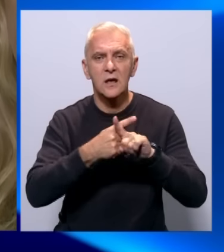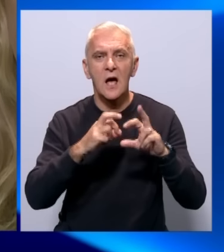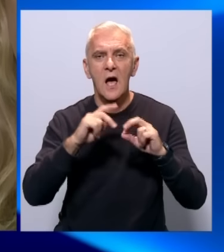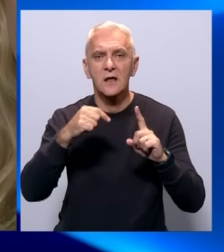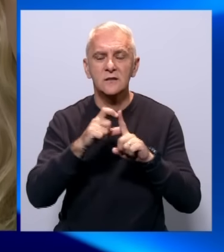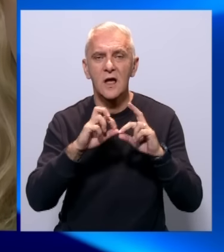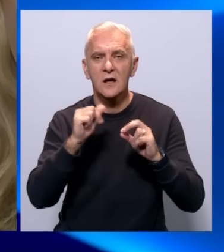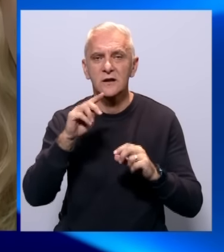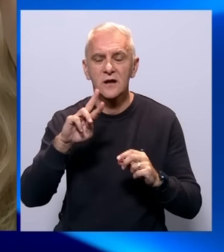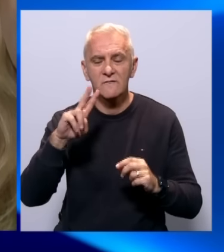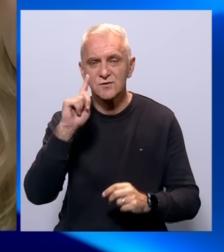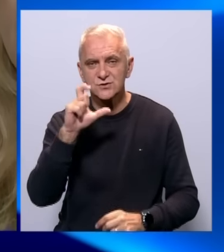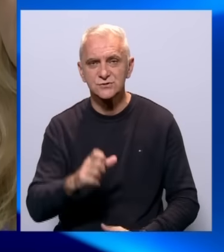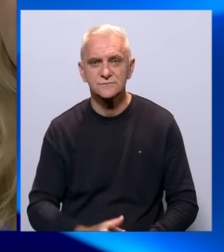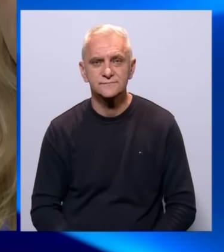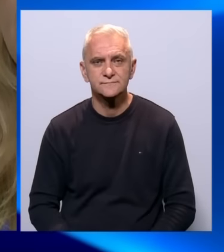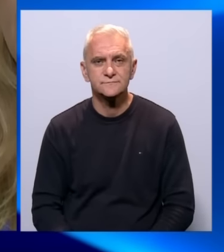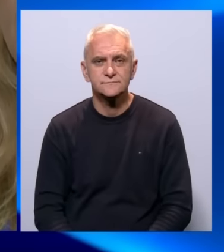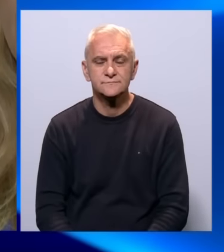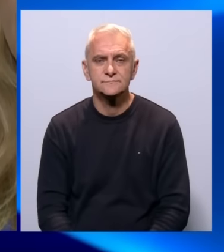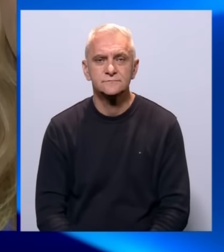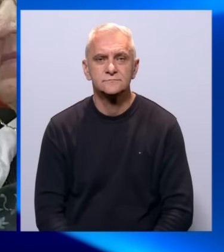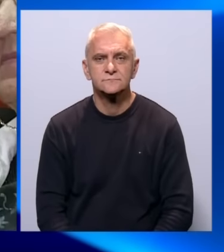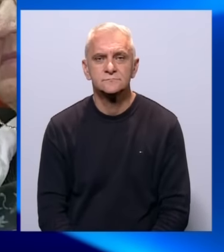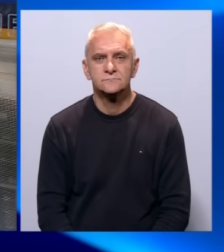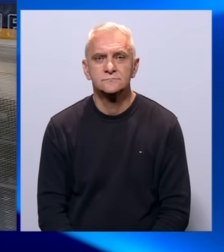i Hadžemu Hajdareviću.